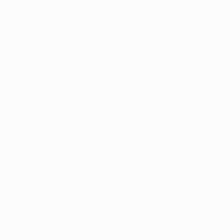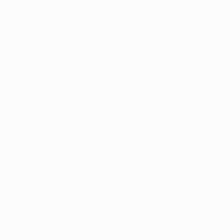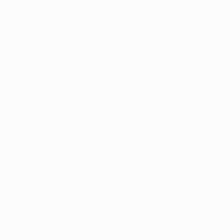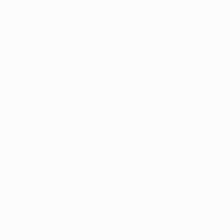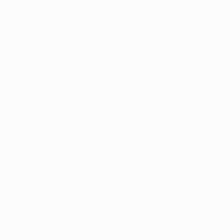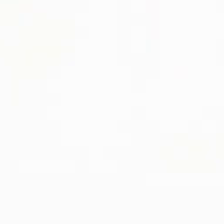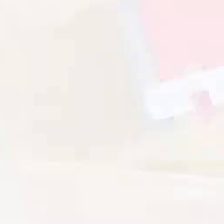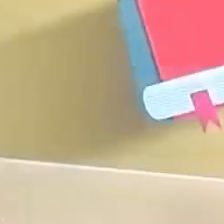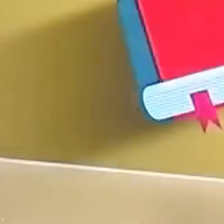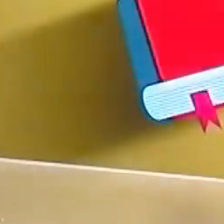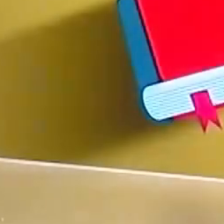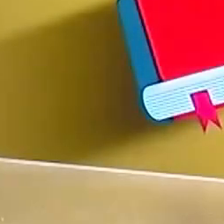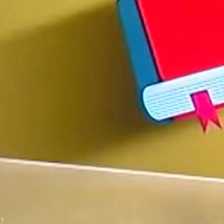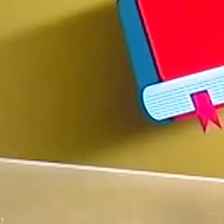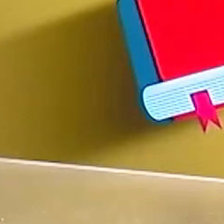KPM.